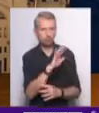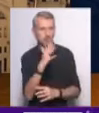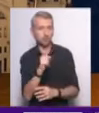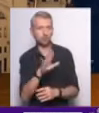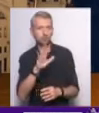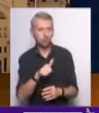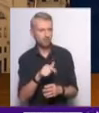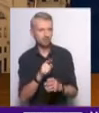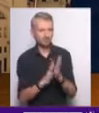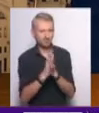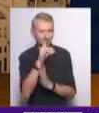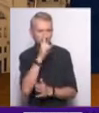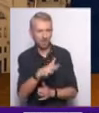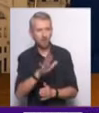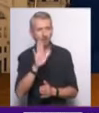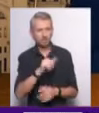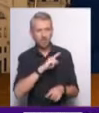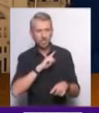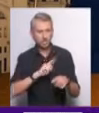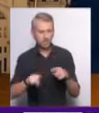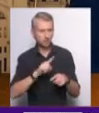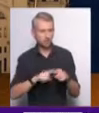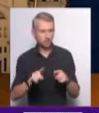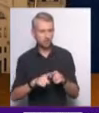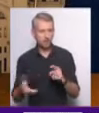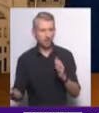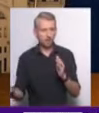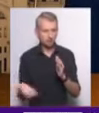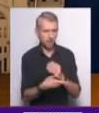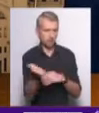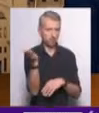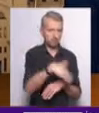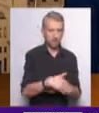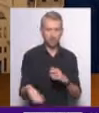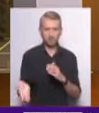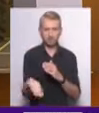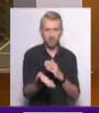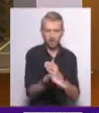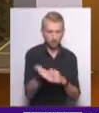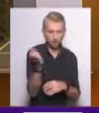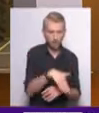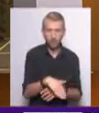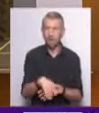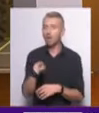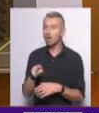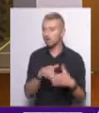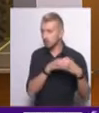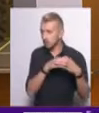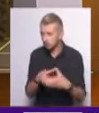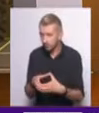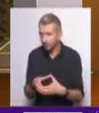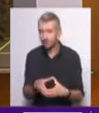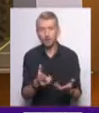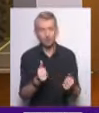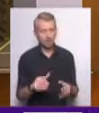відновити. Просто швидко спиляти, впало. Тобто за сигналом громади ви приїхали подивитися на цю ситуацію? Разом зі